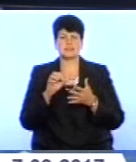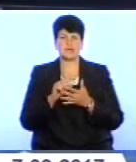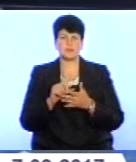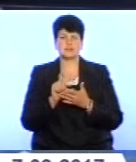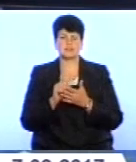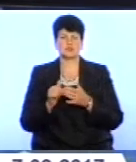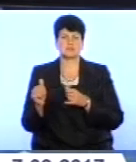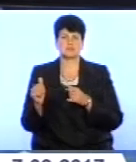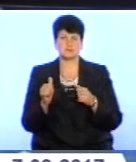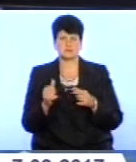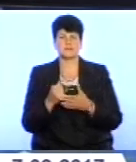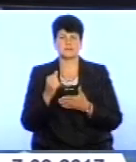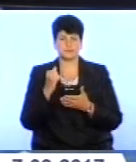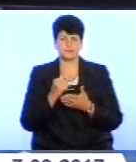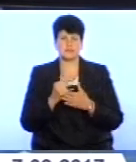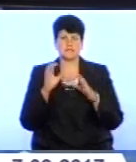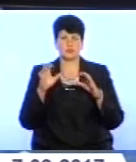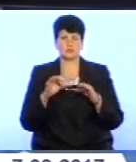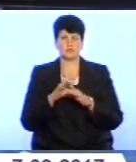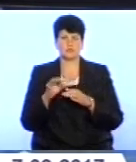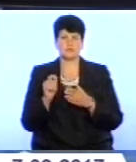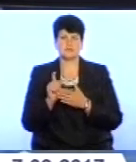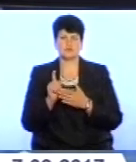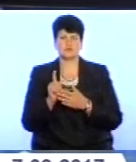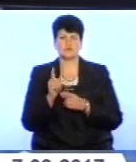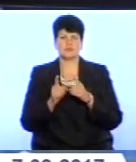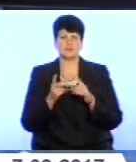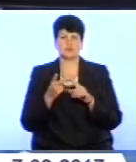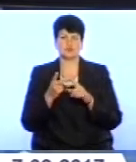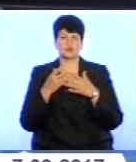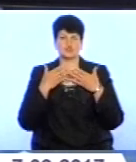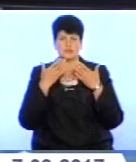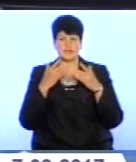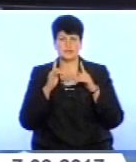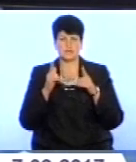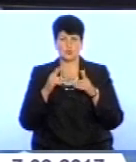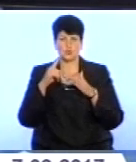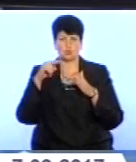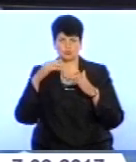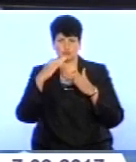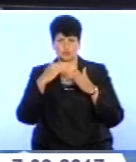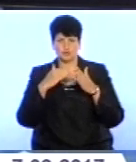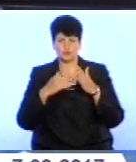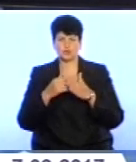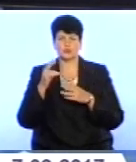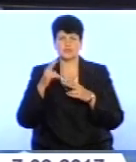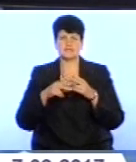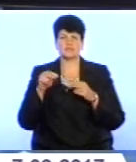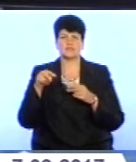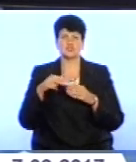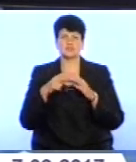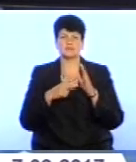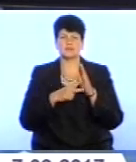пенсійного забезпечення схвалив законопроект щодо пенсійної реформи до другого читання. Згідно пунктів пенсійної реформи, до кінця